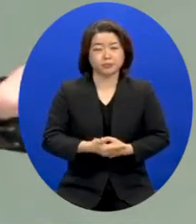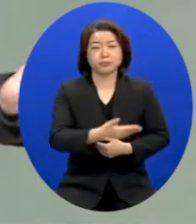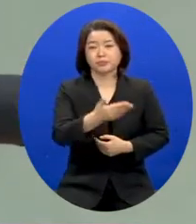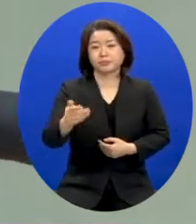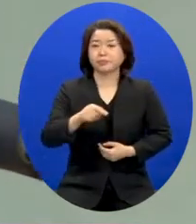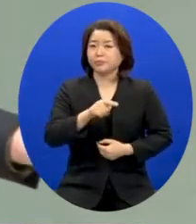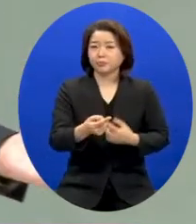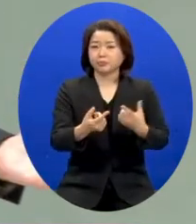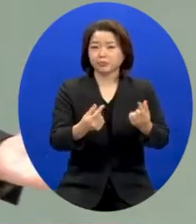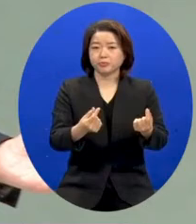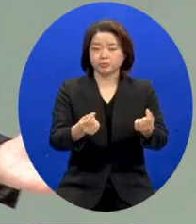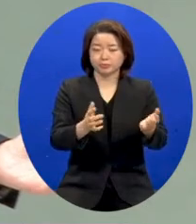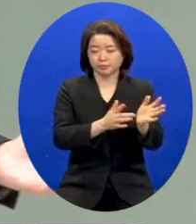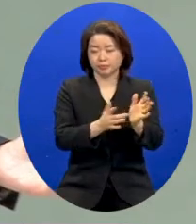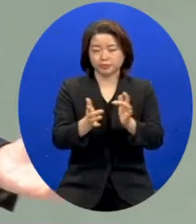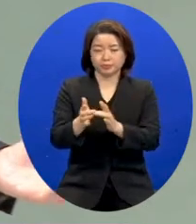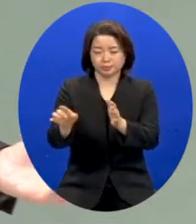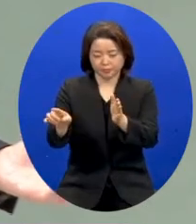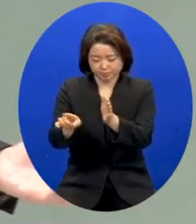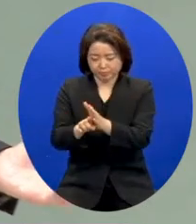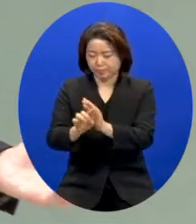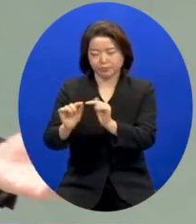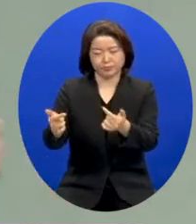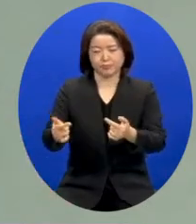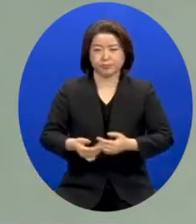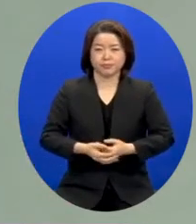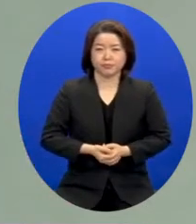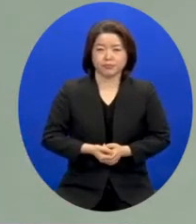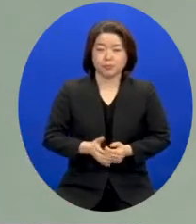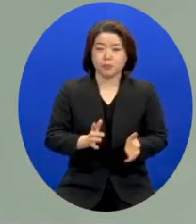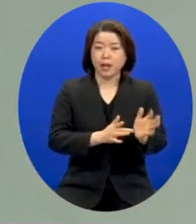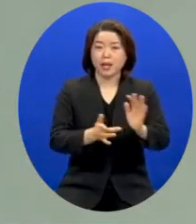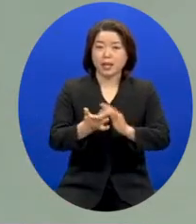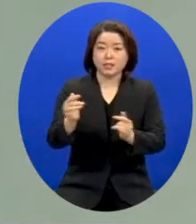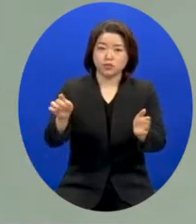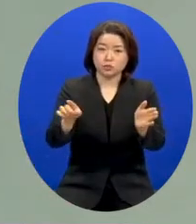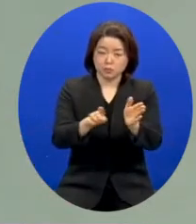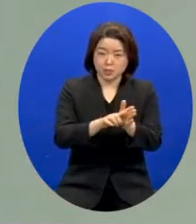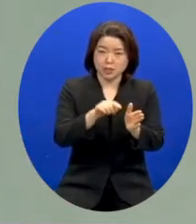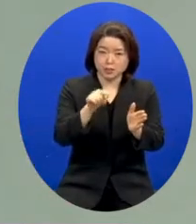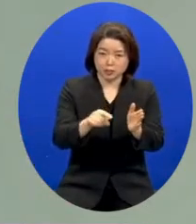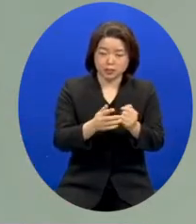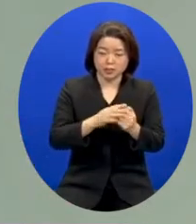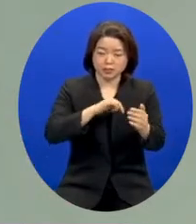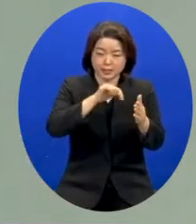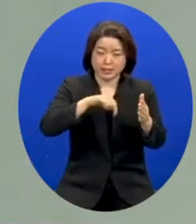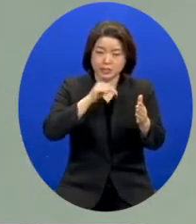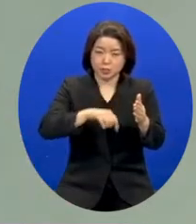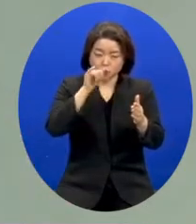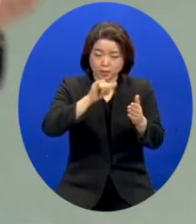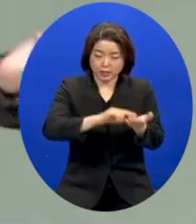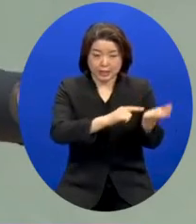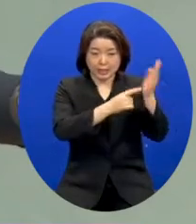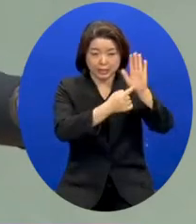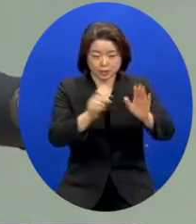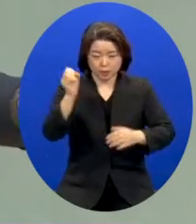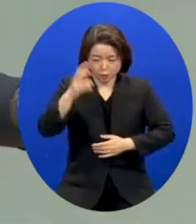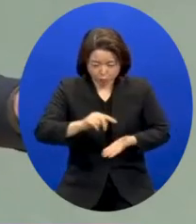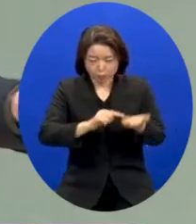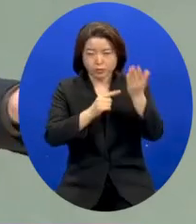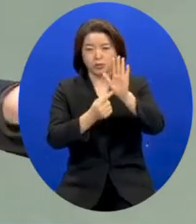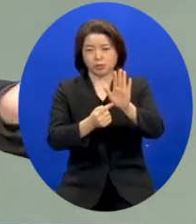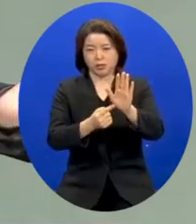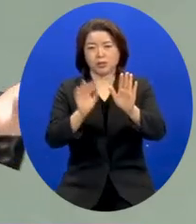여러분, 이건 진짜 예수 믿는 게 아닙니다. 예수님을 믿는 것은 내 속에 있는 것을 드러내고 또 드러내는